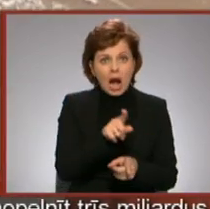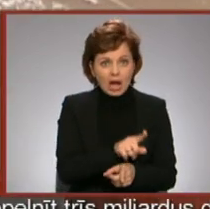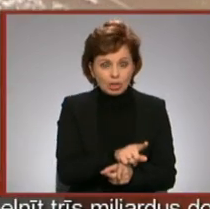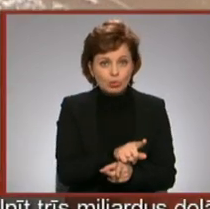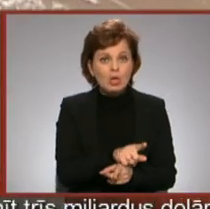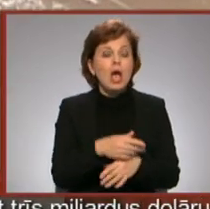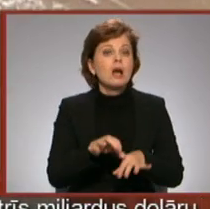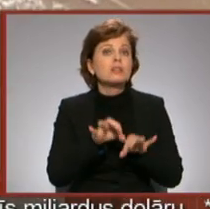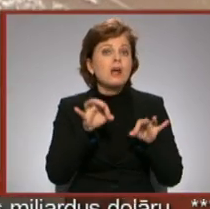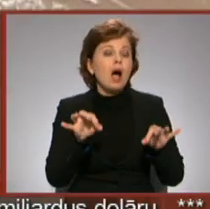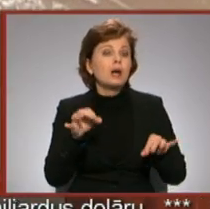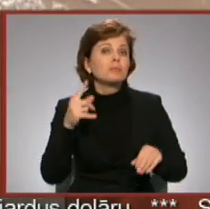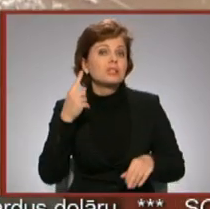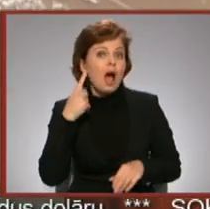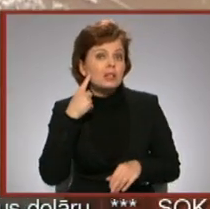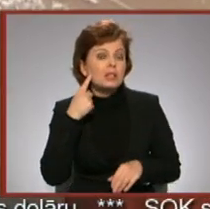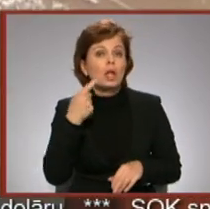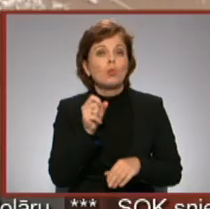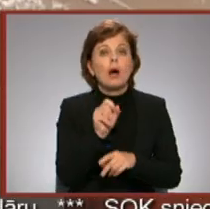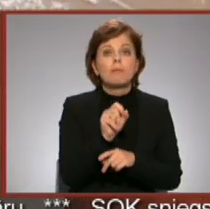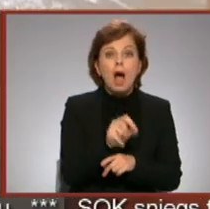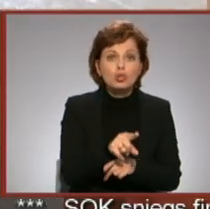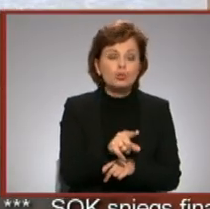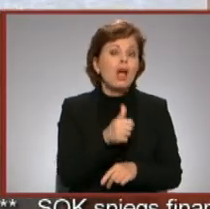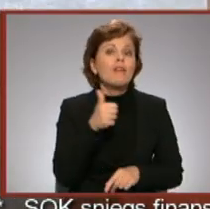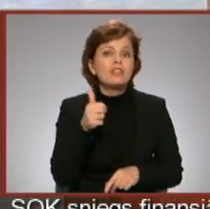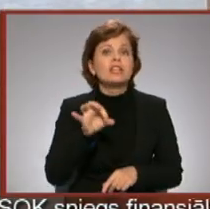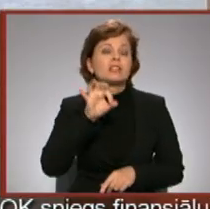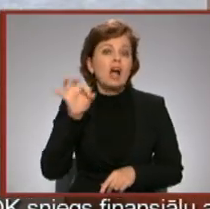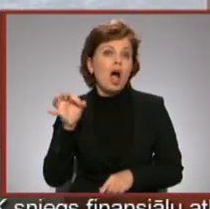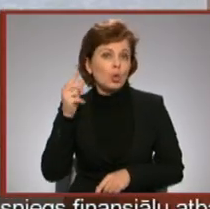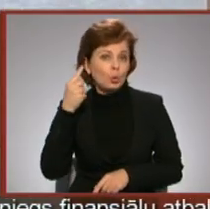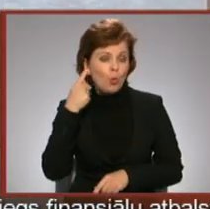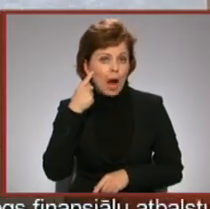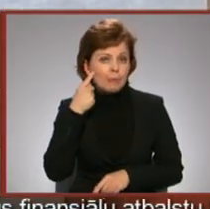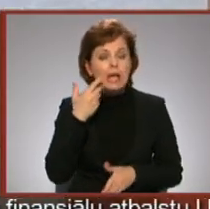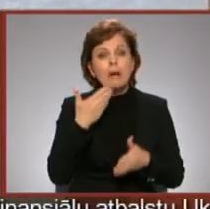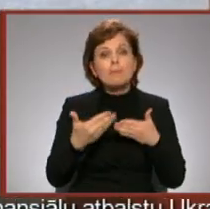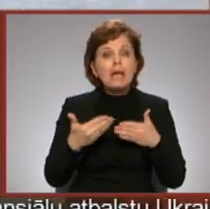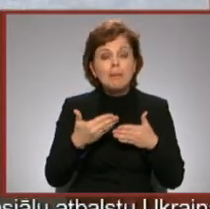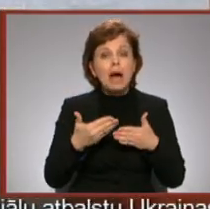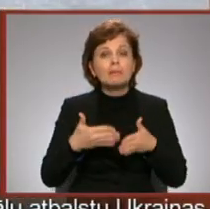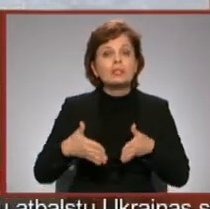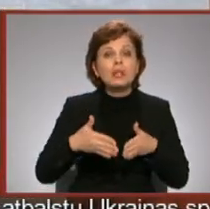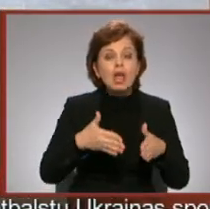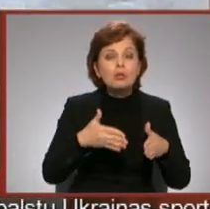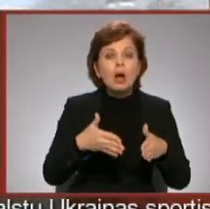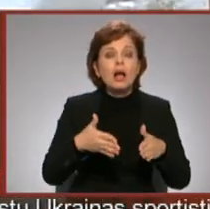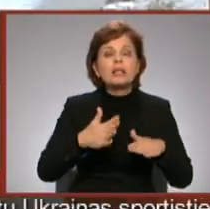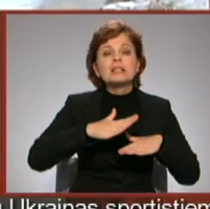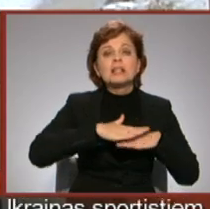sākam sadzirdēt no pasūtītājiem, ka arī viņi sāk domāt, piemēram, par ceļu segas dziļo skenēšanu